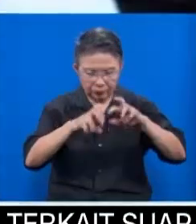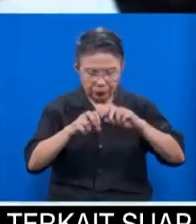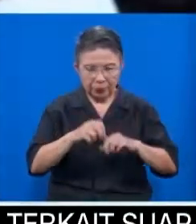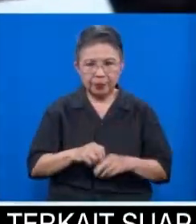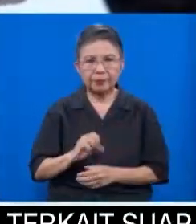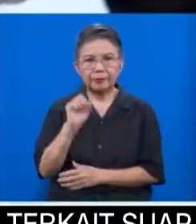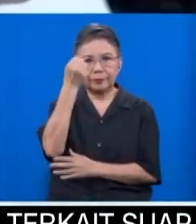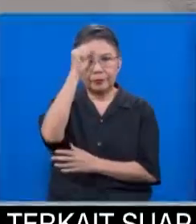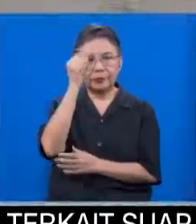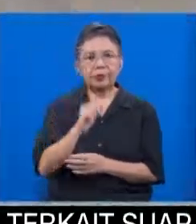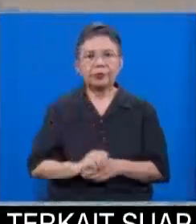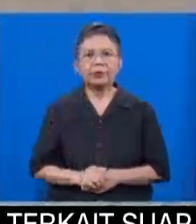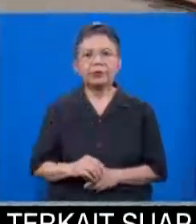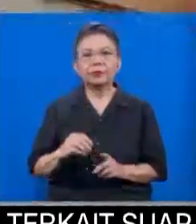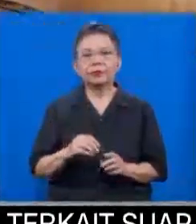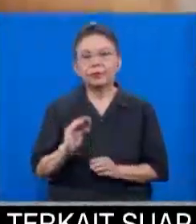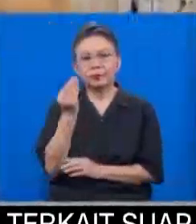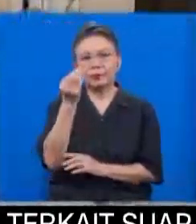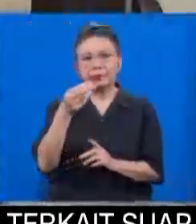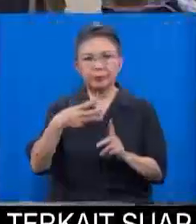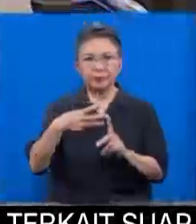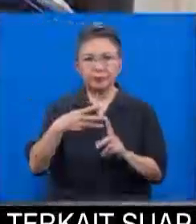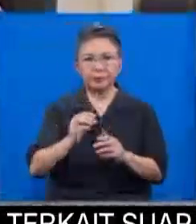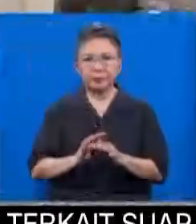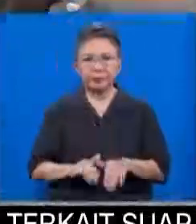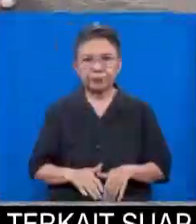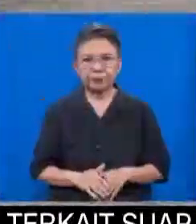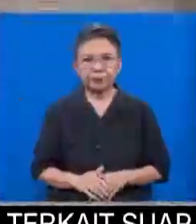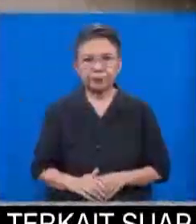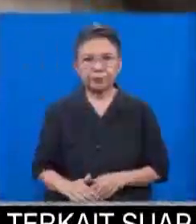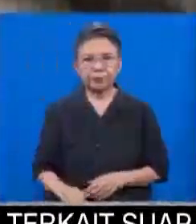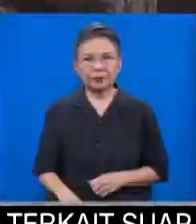Unit Reskrim Polsek Tanjung Duren, Jakarta Barat. Tim Liputan, CNN Indonesia.